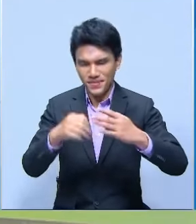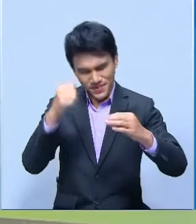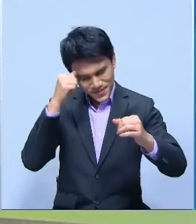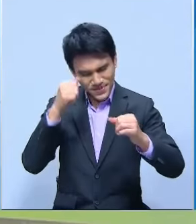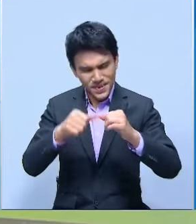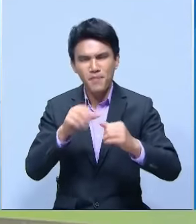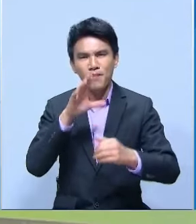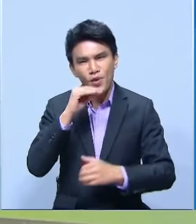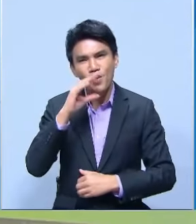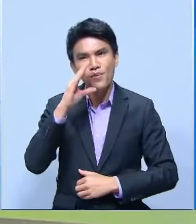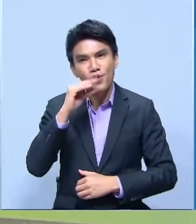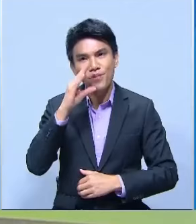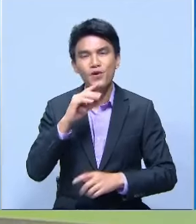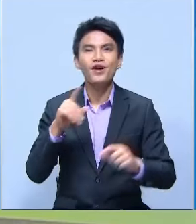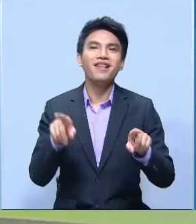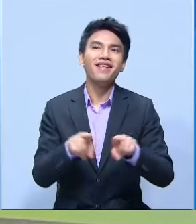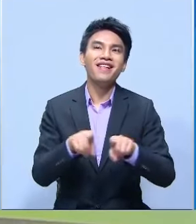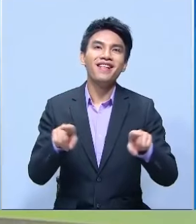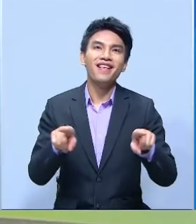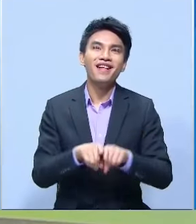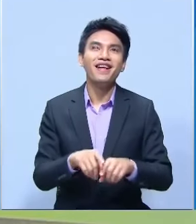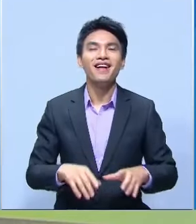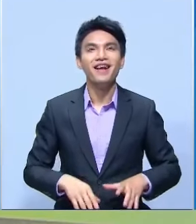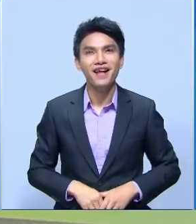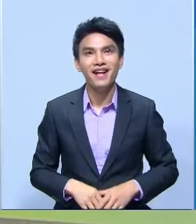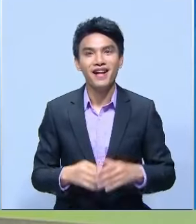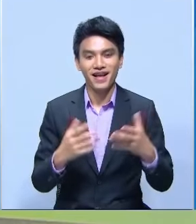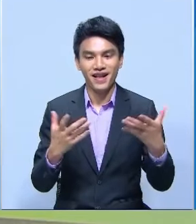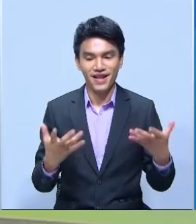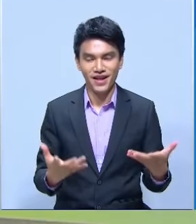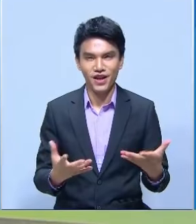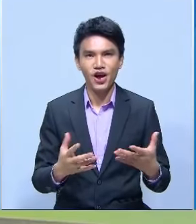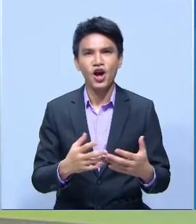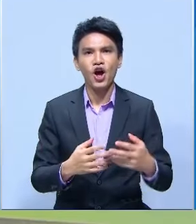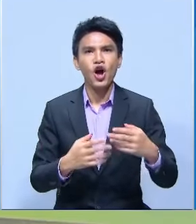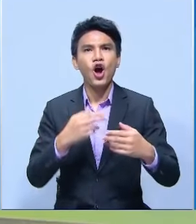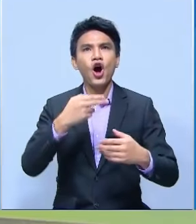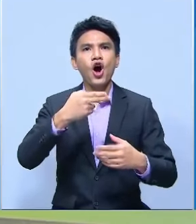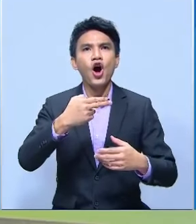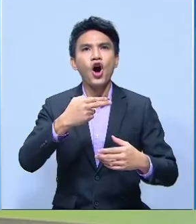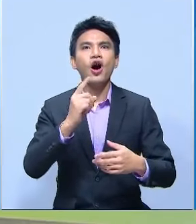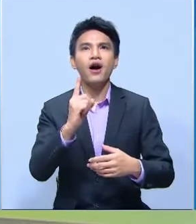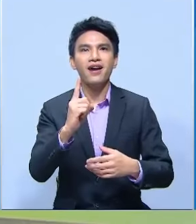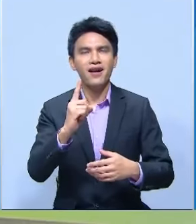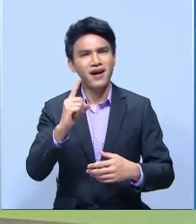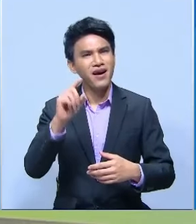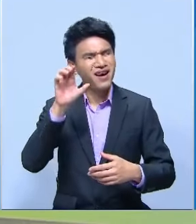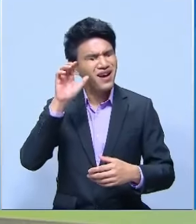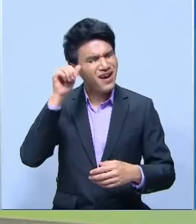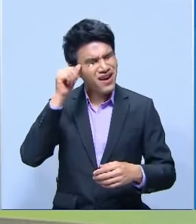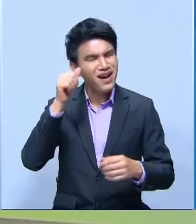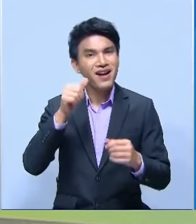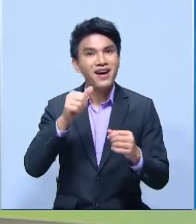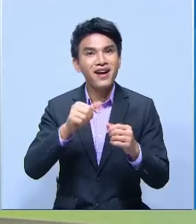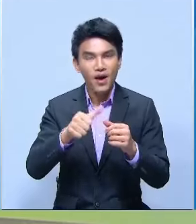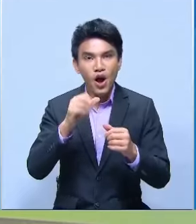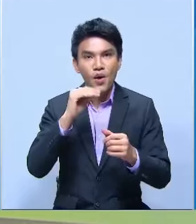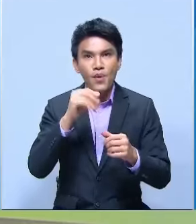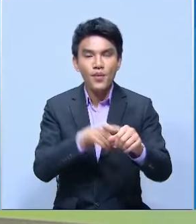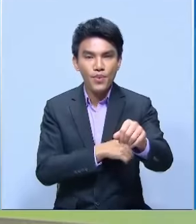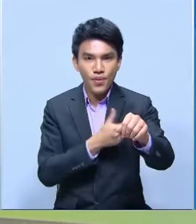วกันเหมือนกันก็เอ้ยก็ไก่ขอไข่อยู่ในร้านไปจนถึงฮอนกฮูกตาโตเชื่อไหมคะหลายๆคนบอกว่าเขาก็ท่องหนีกันมาตั้งนมตั้งนานแล้ว